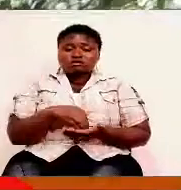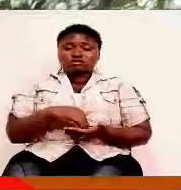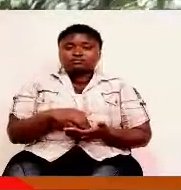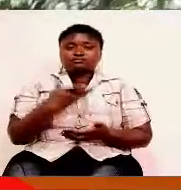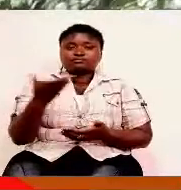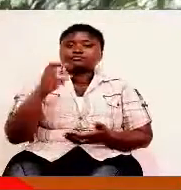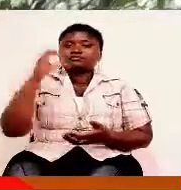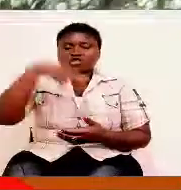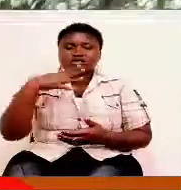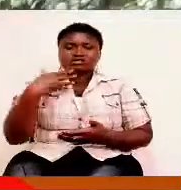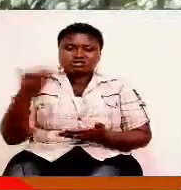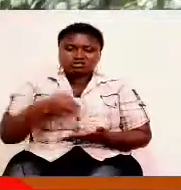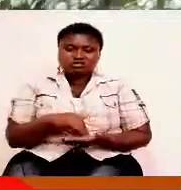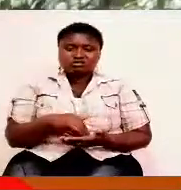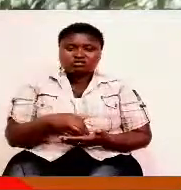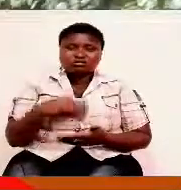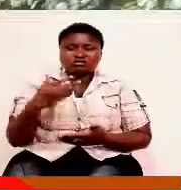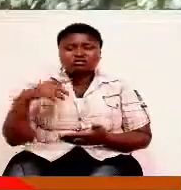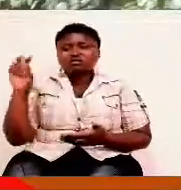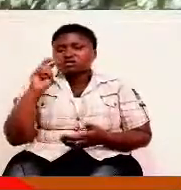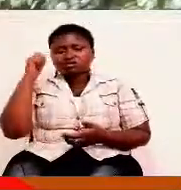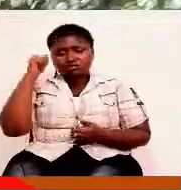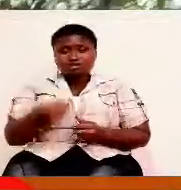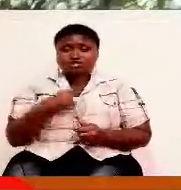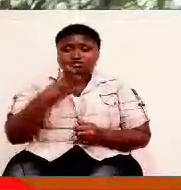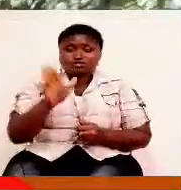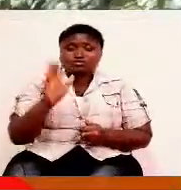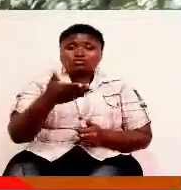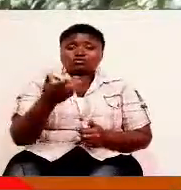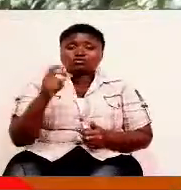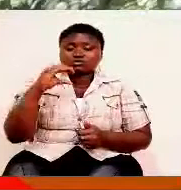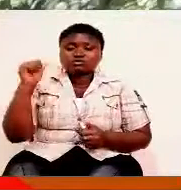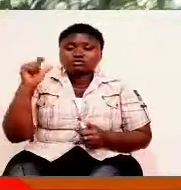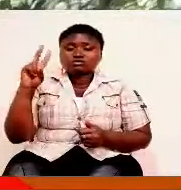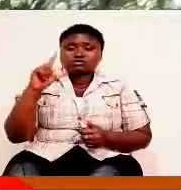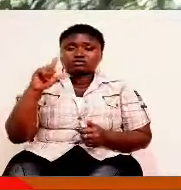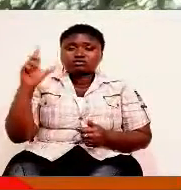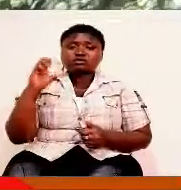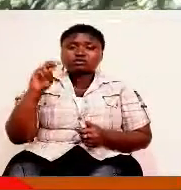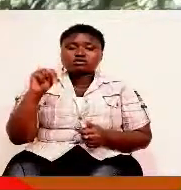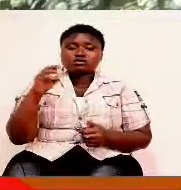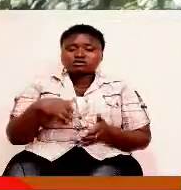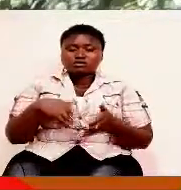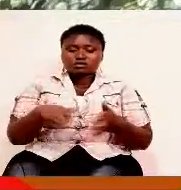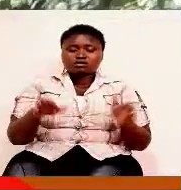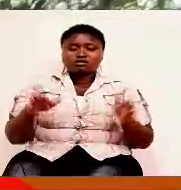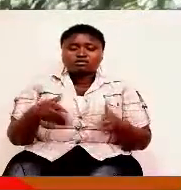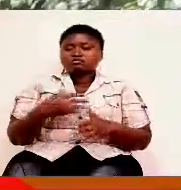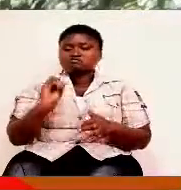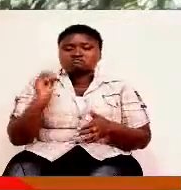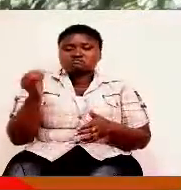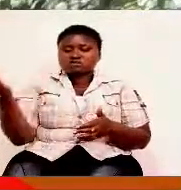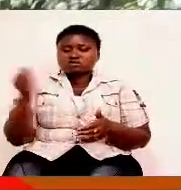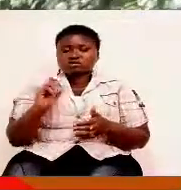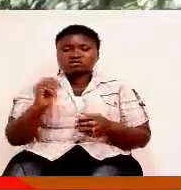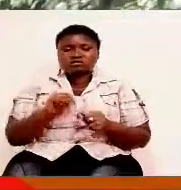wa dhitima. Ona nige na ogoririka nye na wakite ya tejireno ya kilabu 5 road. Nega ya kiro rami. Ewa na osio tiguwa muna oyo,